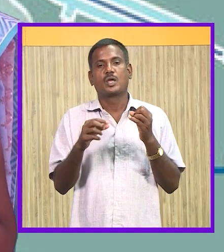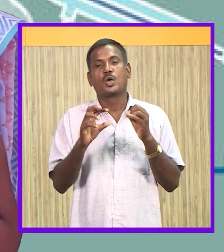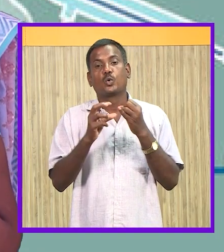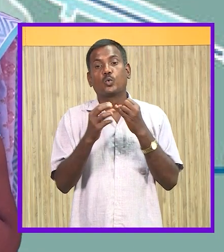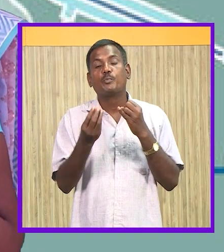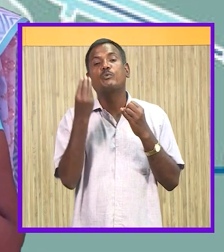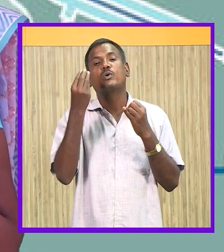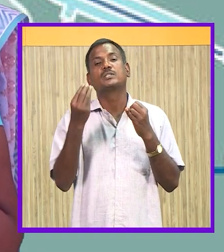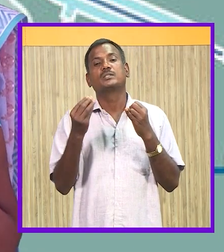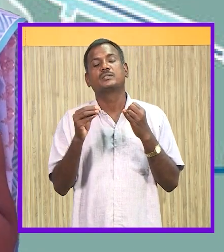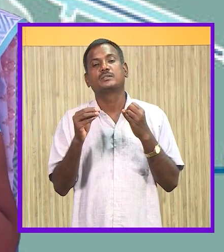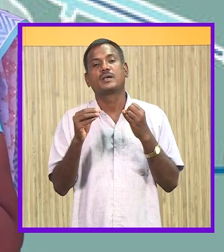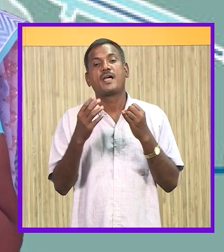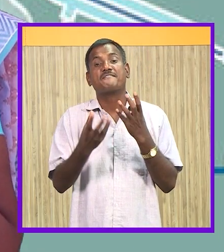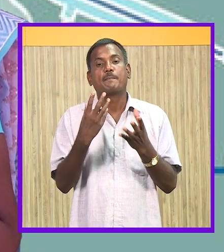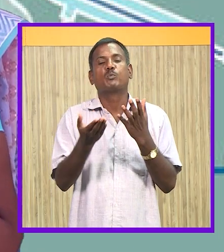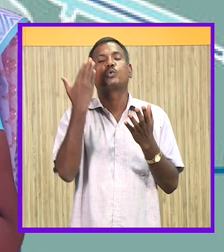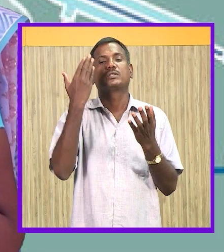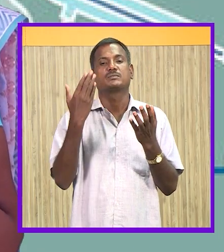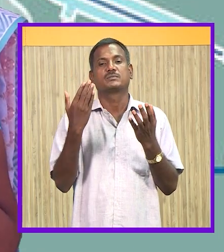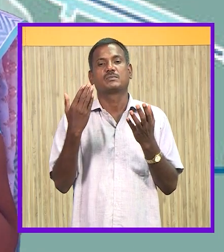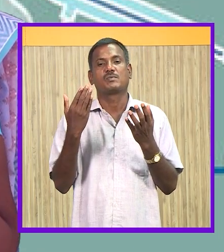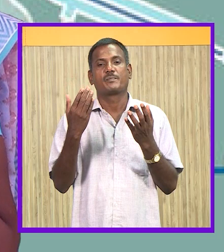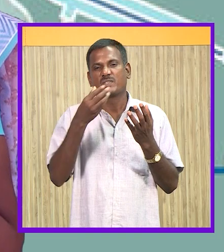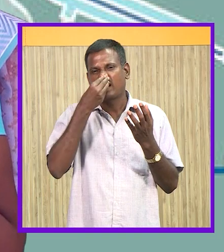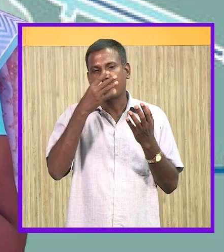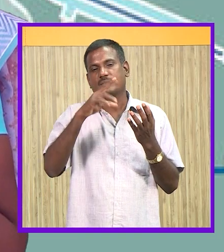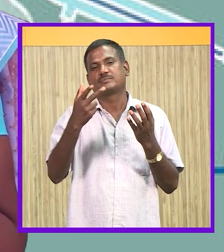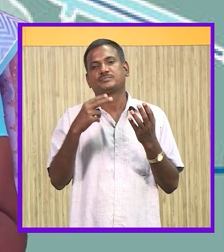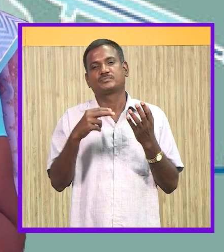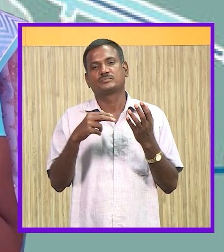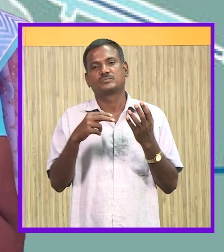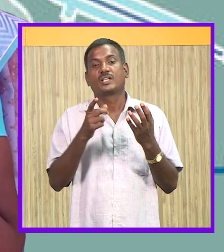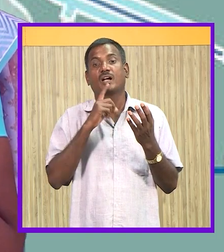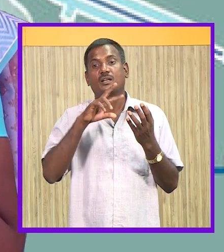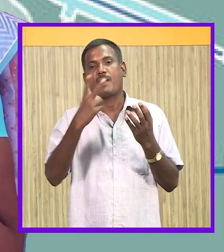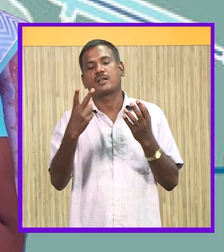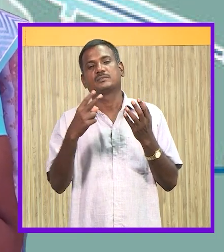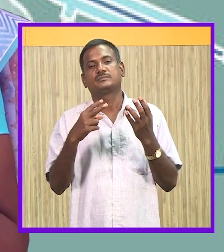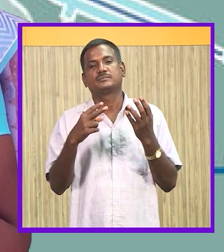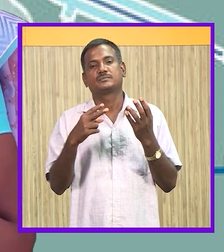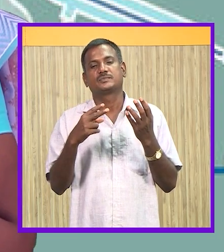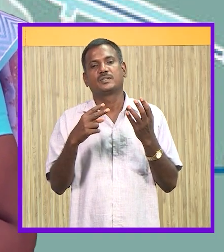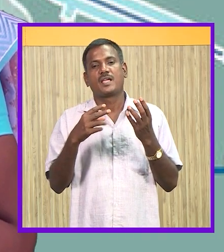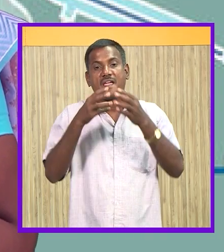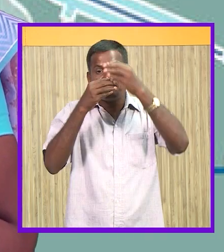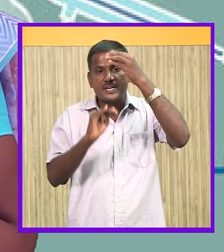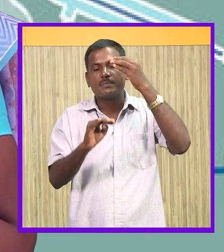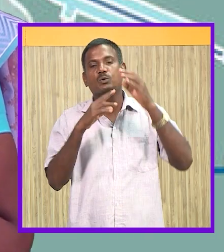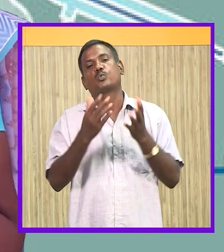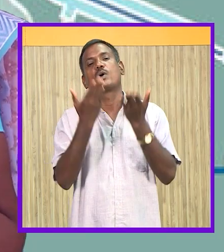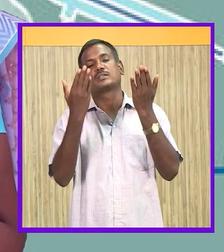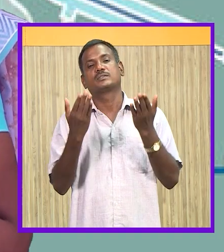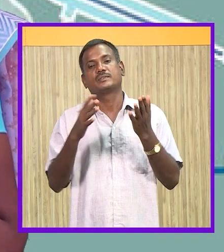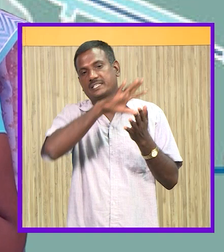குமிழ்கள் உருவாக்கப்படுதல், வெப்பம் உருவாக்கப்படுதல், துர்நாற்றம் வீசுதல், நிறமாற்றம் உண்டாக்கப்படுதல், வீழ்படிவு